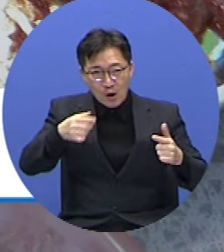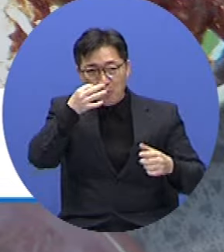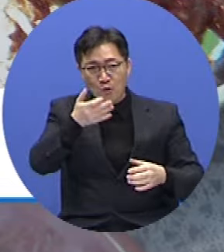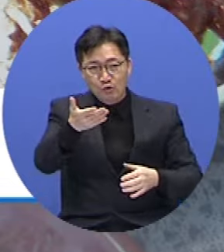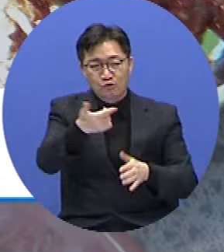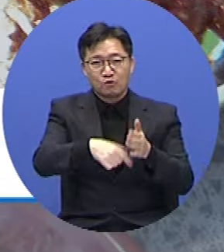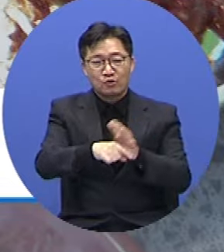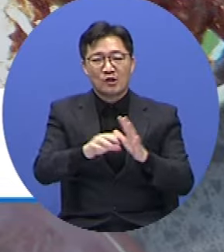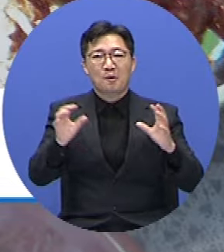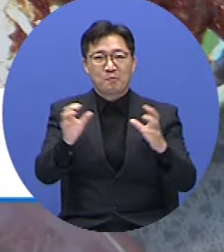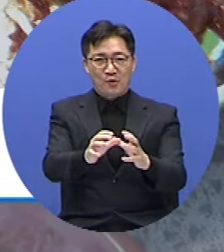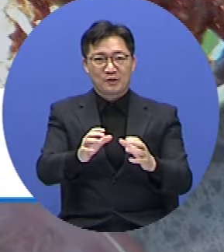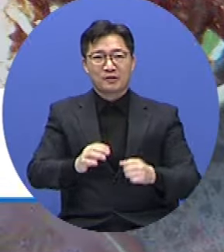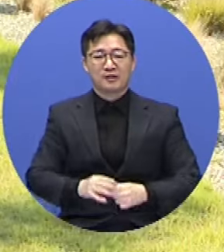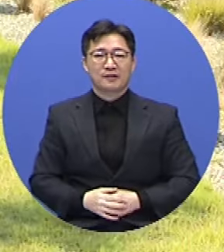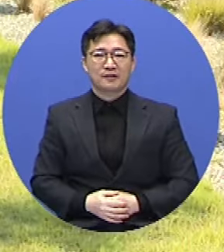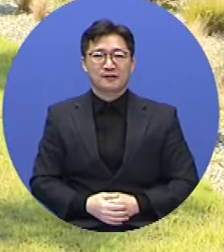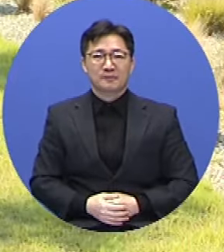김진형 기자입니다.